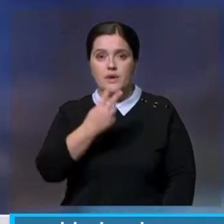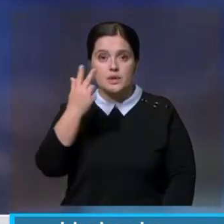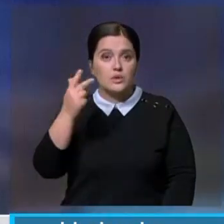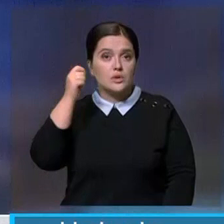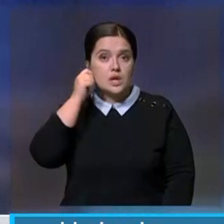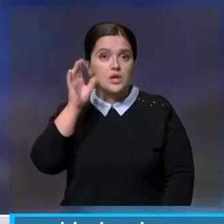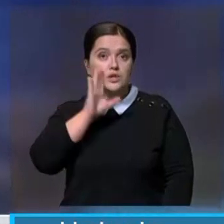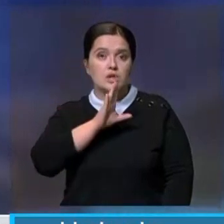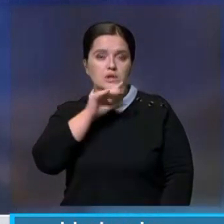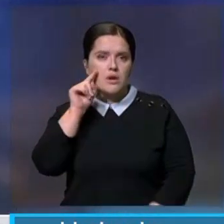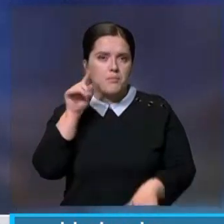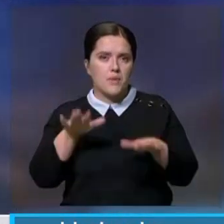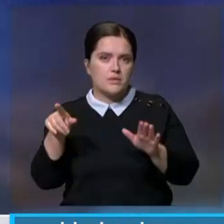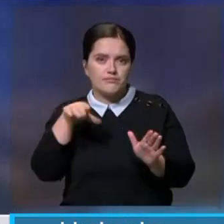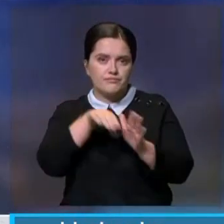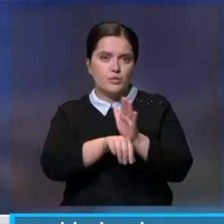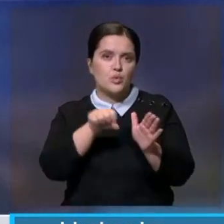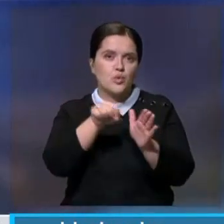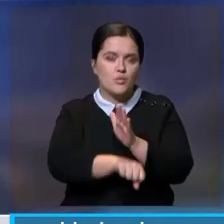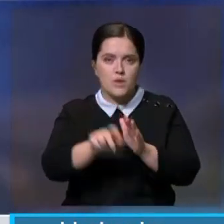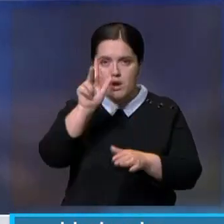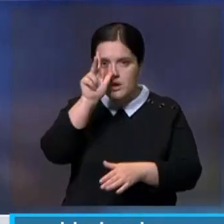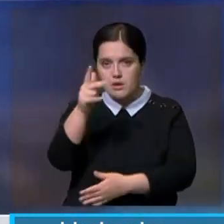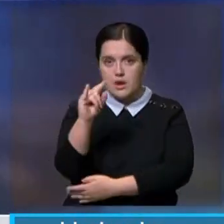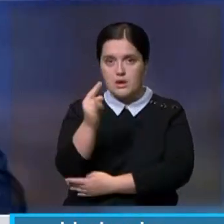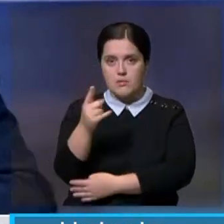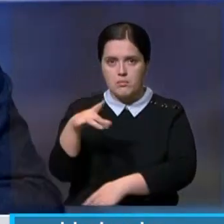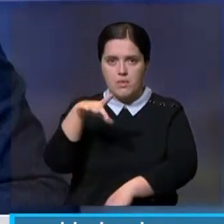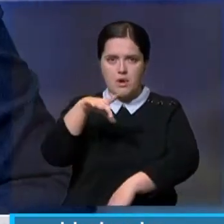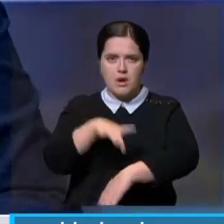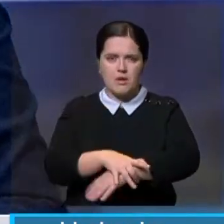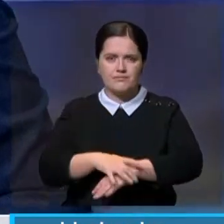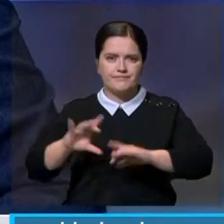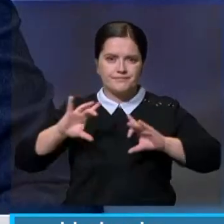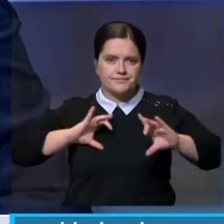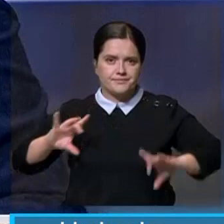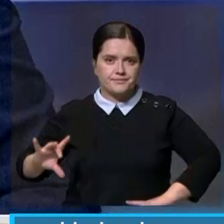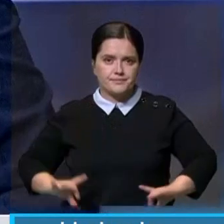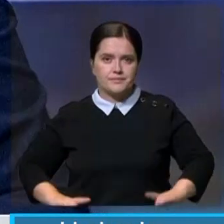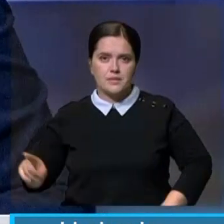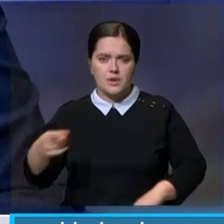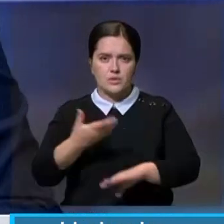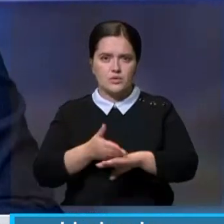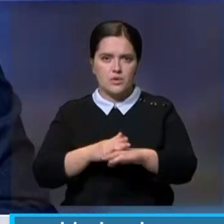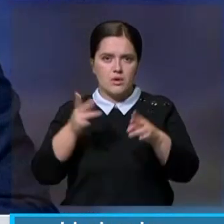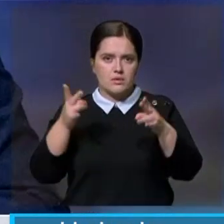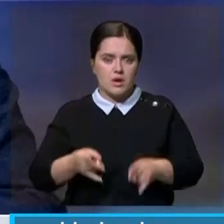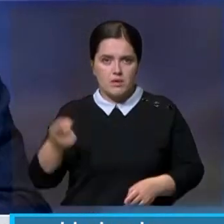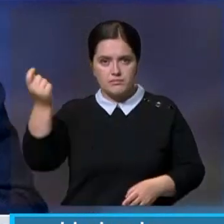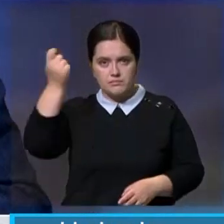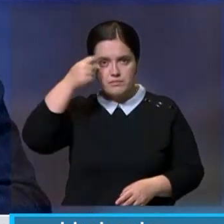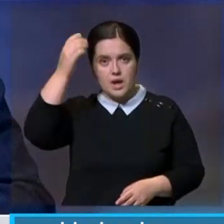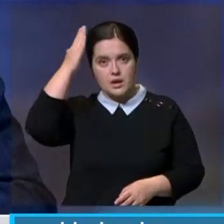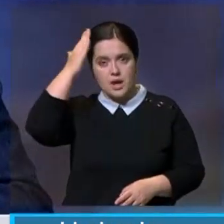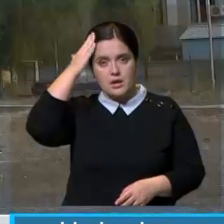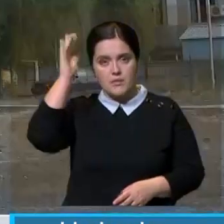23-летнюю женщину подозревают в убийстве 3-летнего ребенка. Врачи обнаружили на его теле множественные раны и диагностировали тяжелую травму головы. Как стало